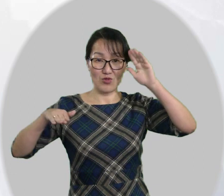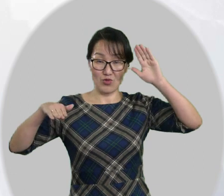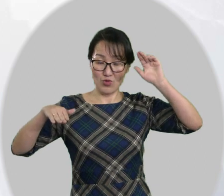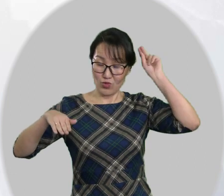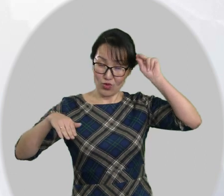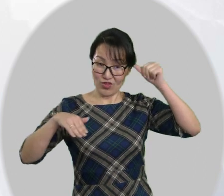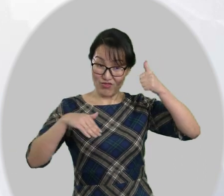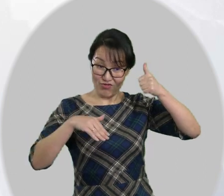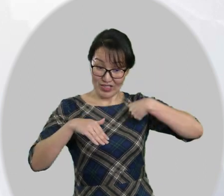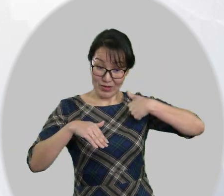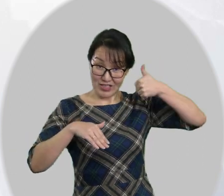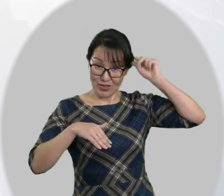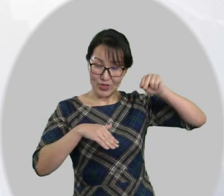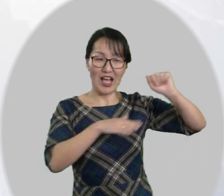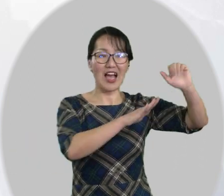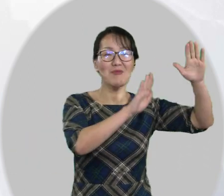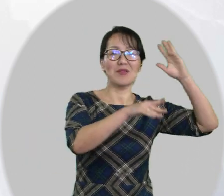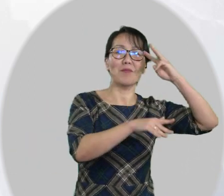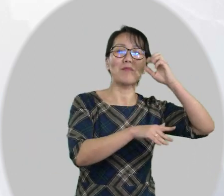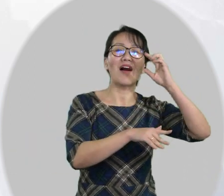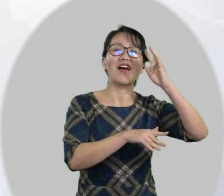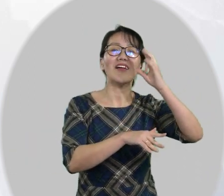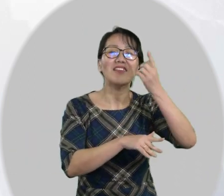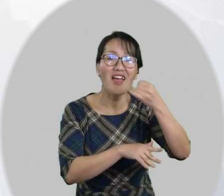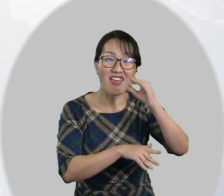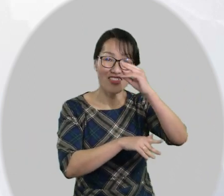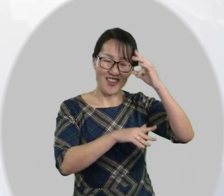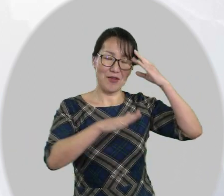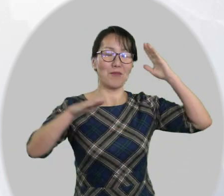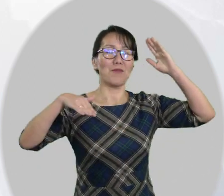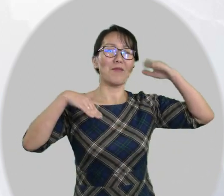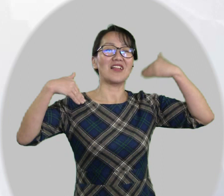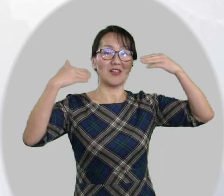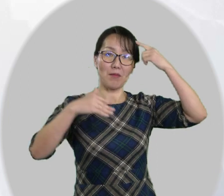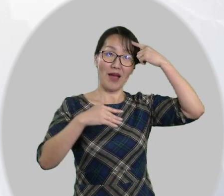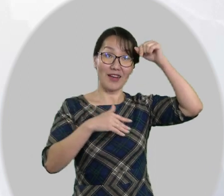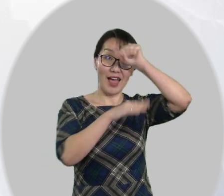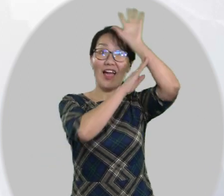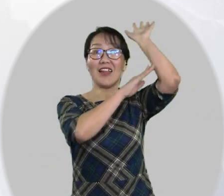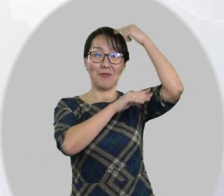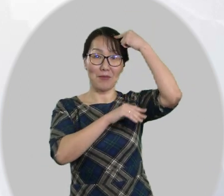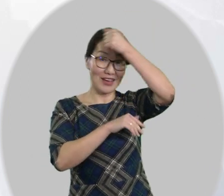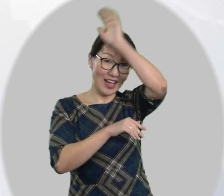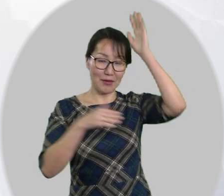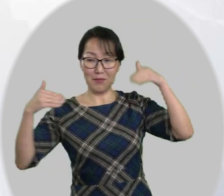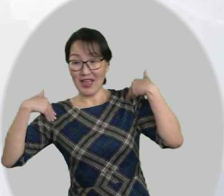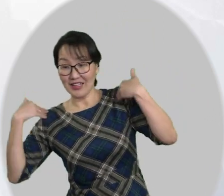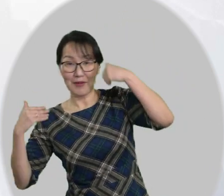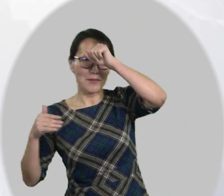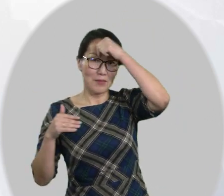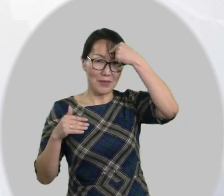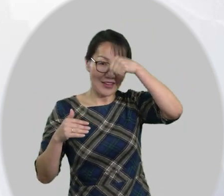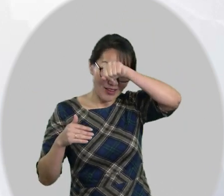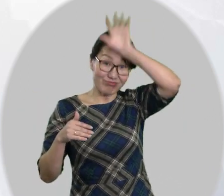аамн магнатинийн бахархаж байлаа. Тэгэхээр утгын хувьд бол энэ хоёр ижилхэн байна. Тэгэхээр баярлах гэдэг үг